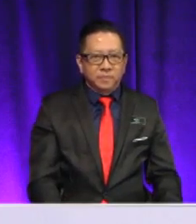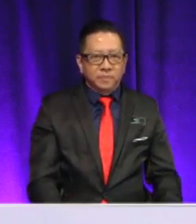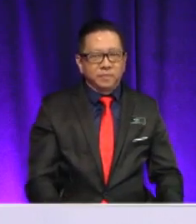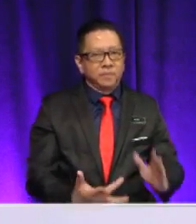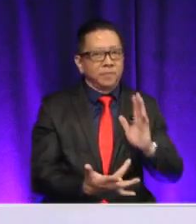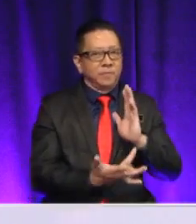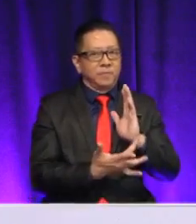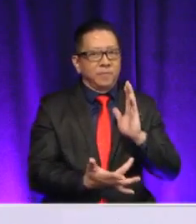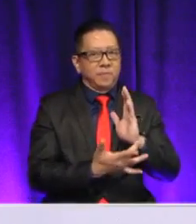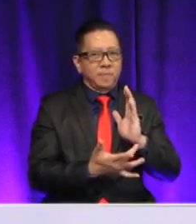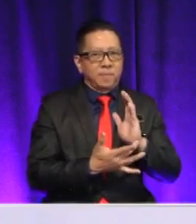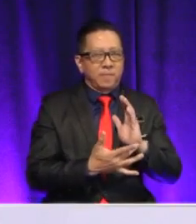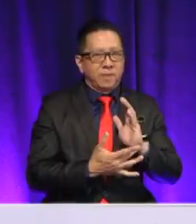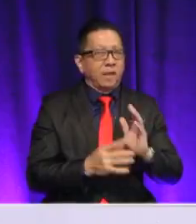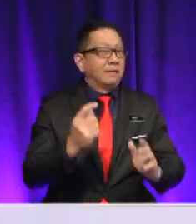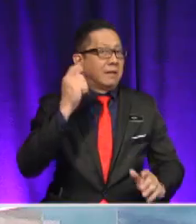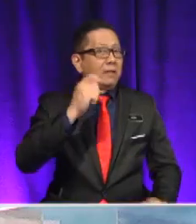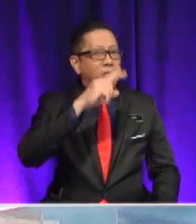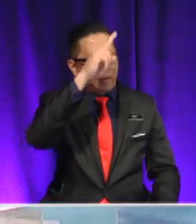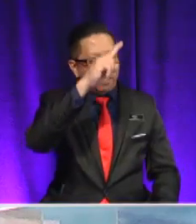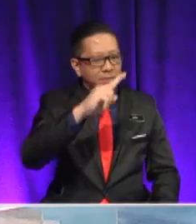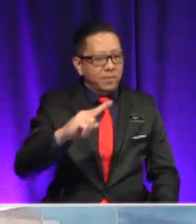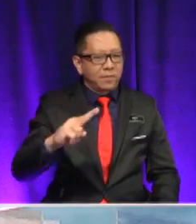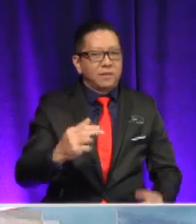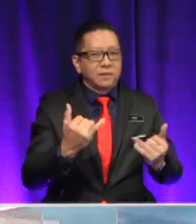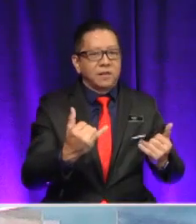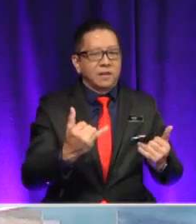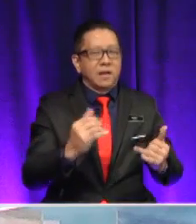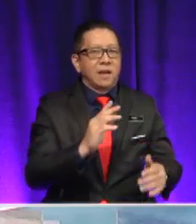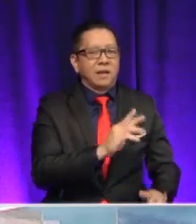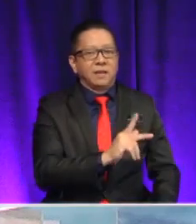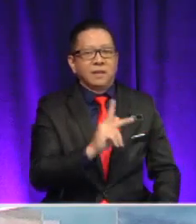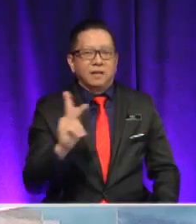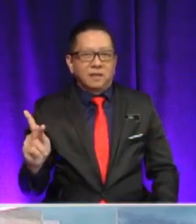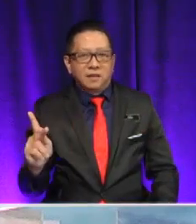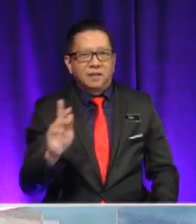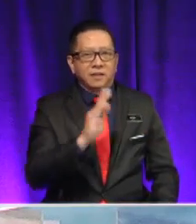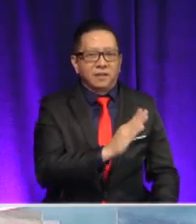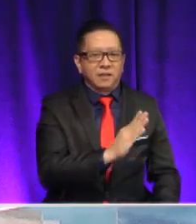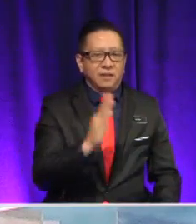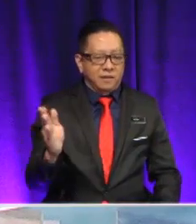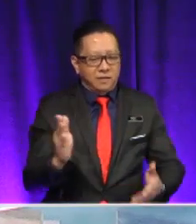tadi atas bawah sekarang kiri ke kanan alun-alun